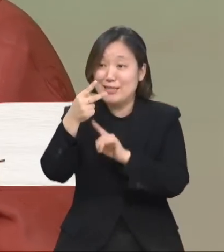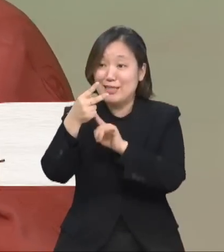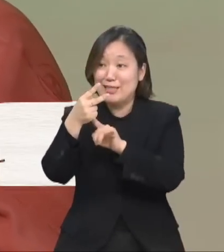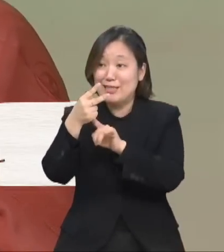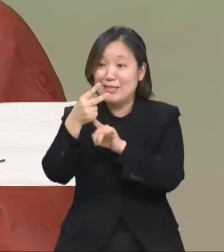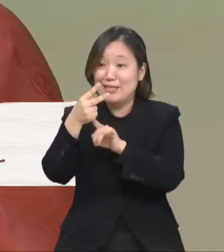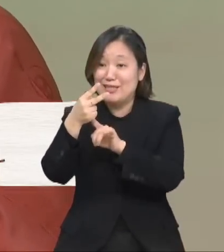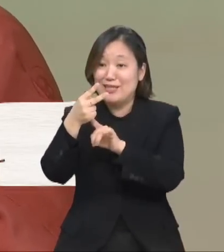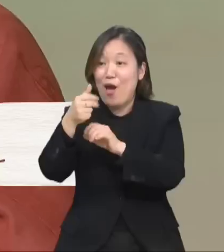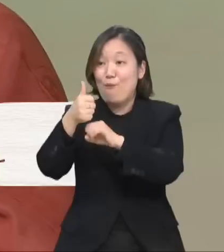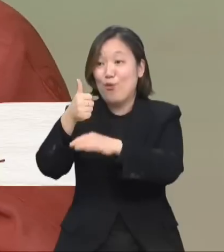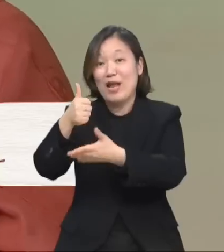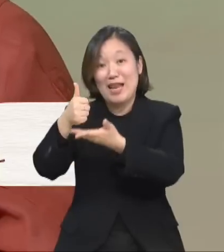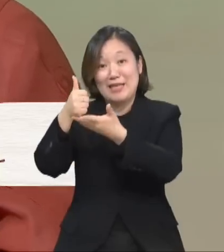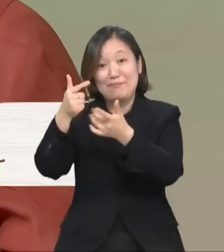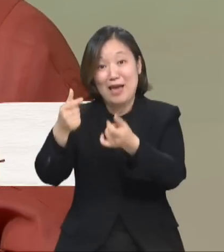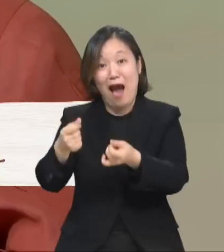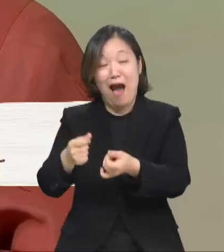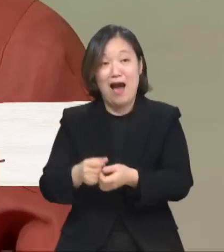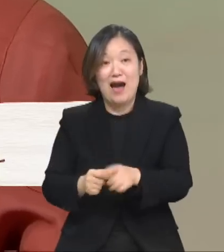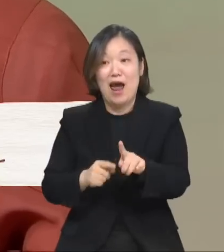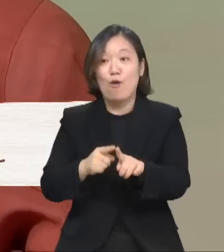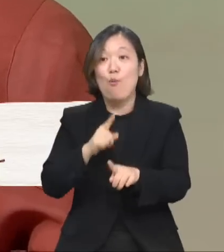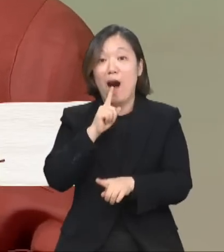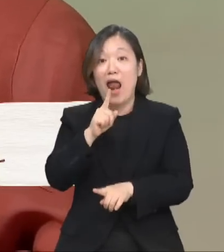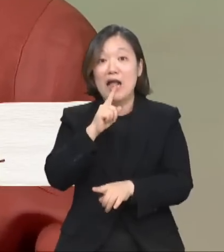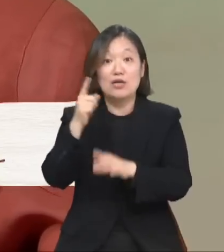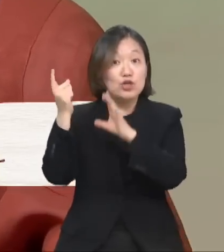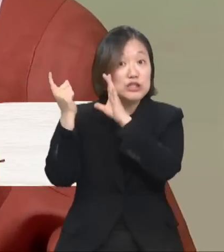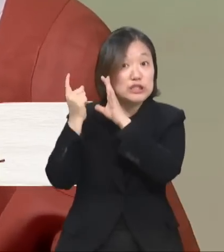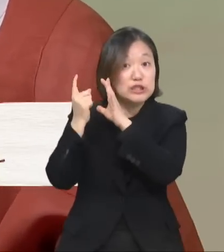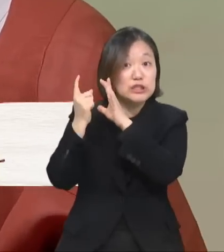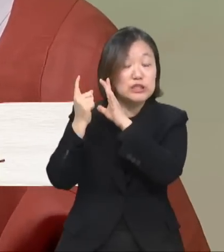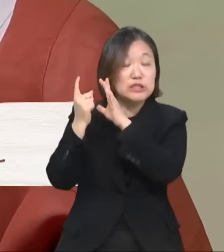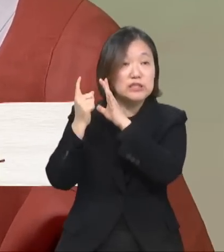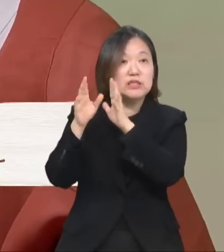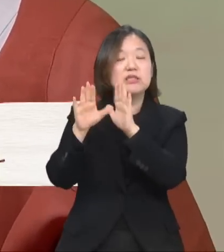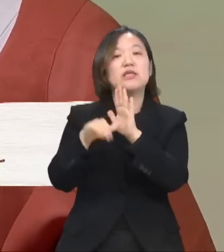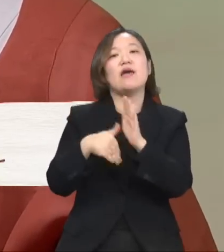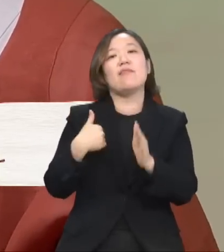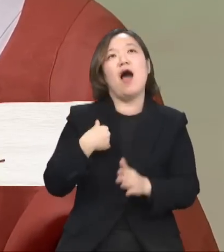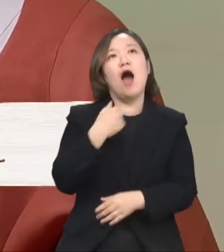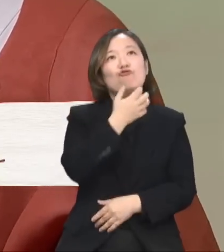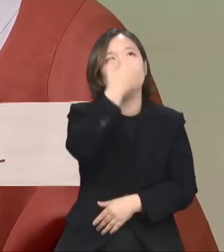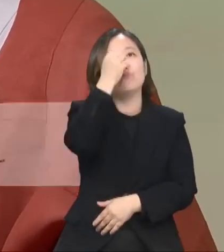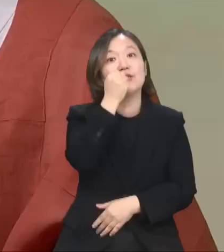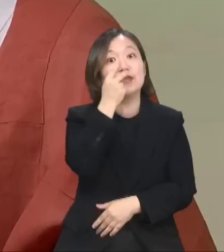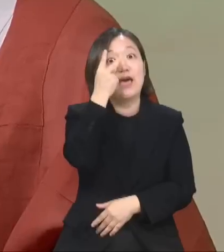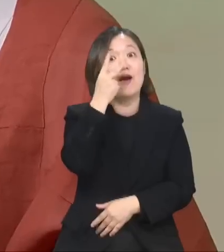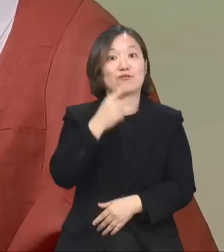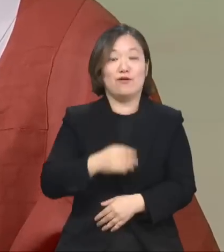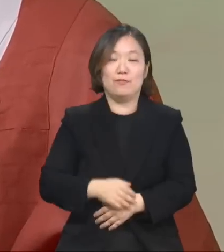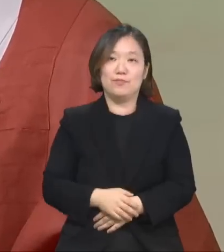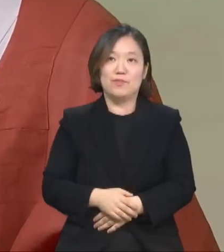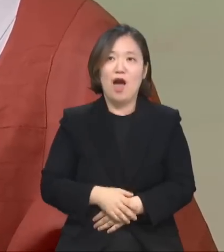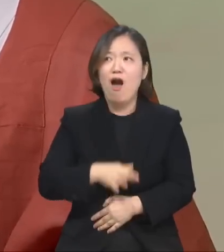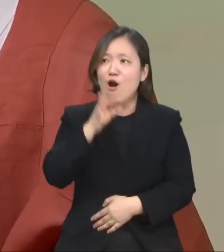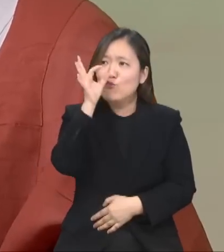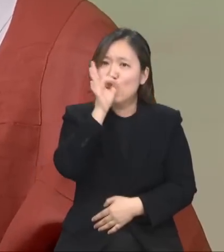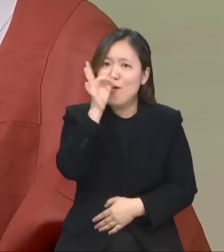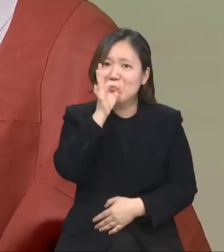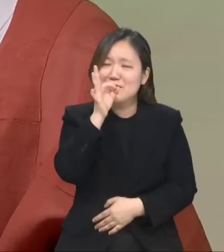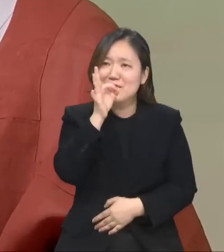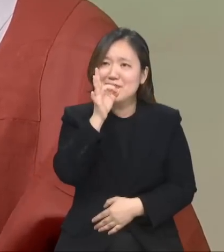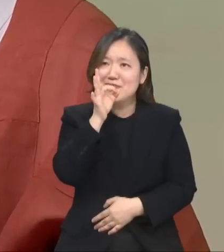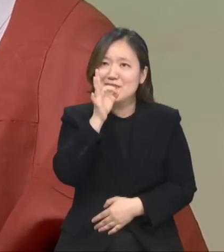하는 소리에 제가 꿈에서 번쩍 깨어나 벌떡 자리에서 일어났습니다 돼지는 보살님이야라는